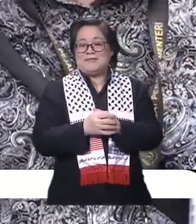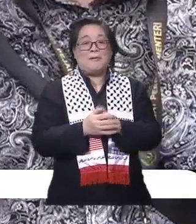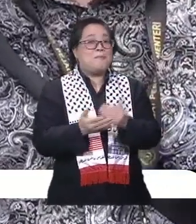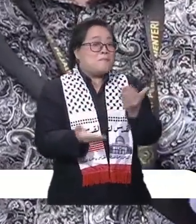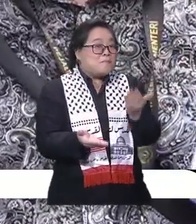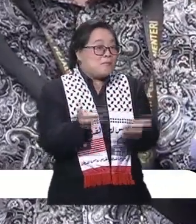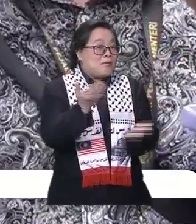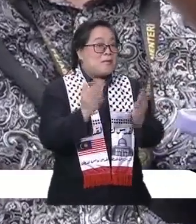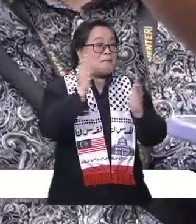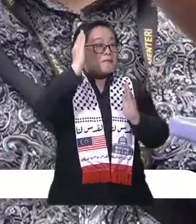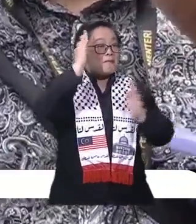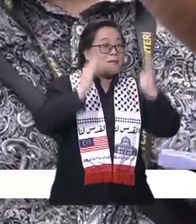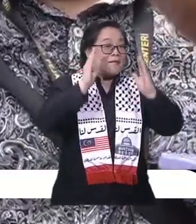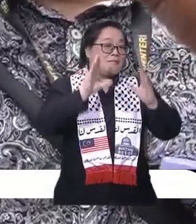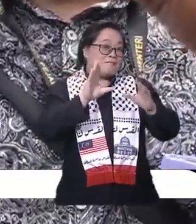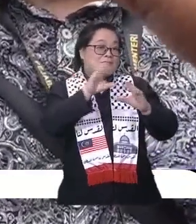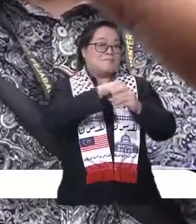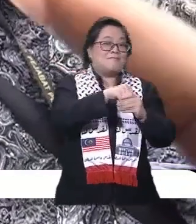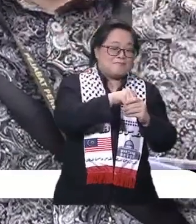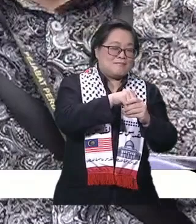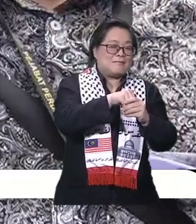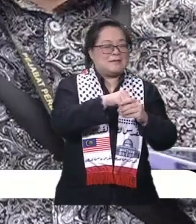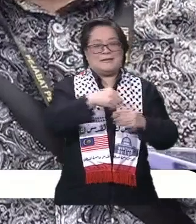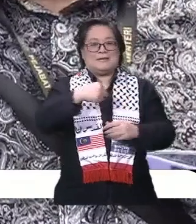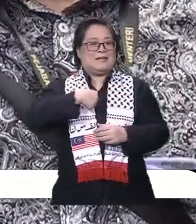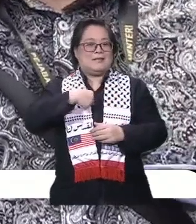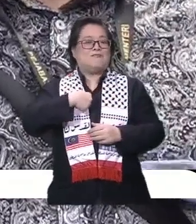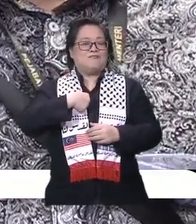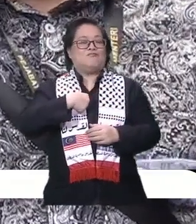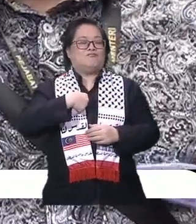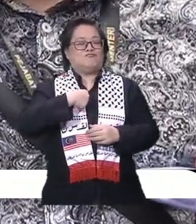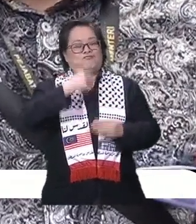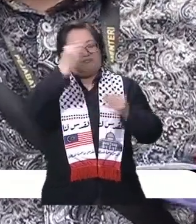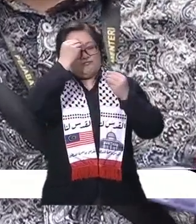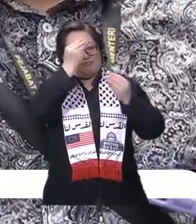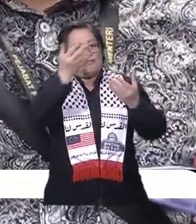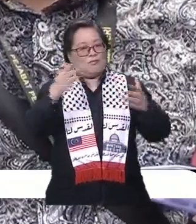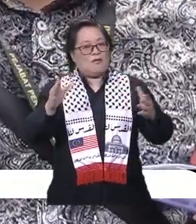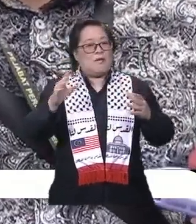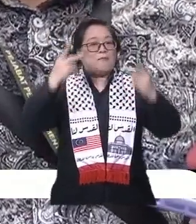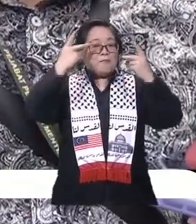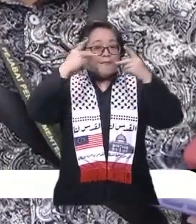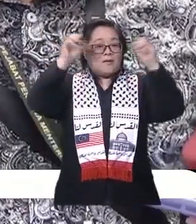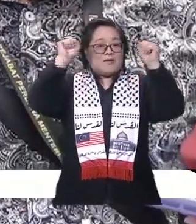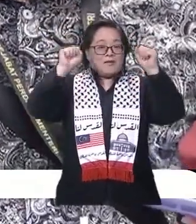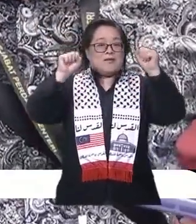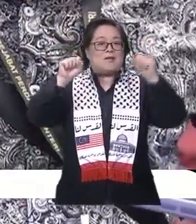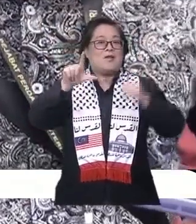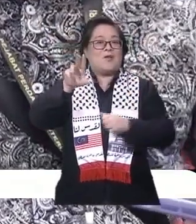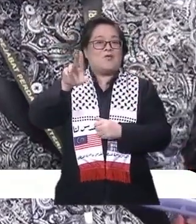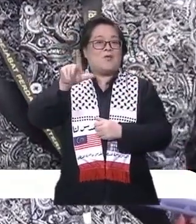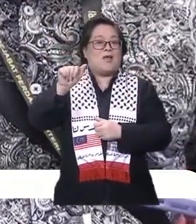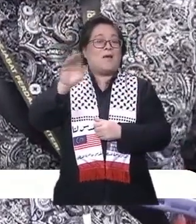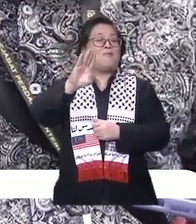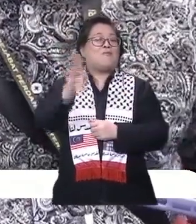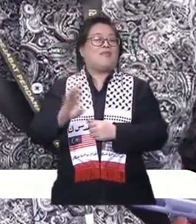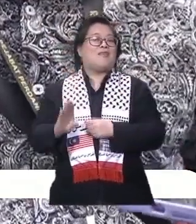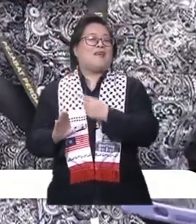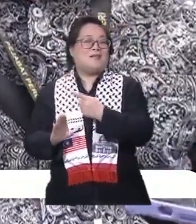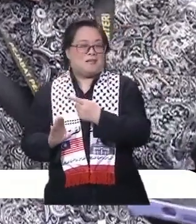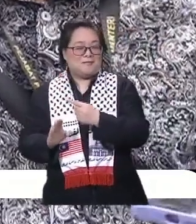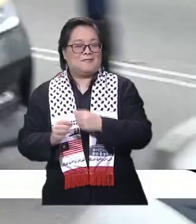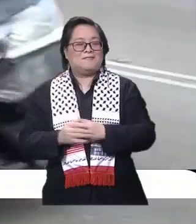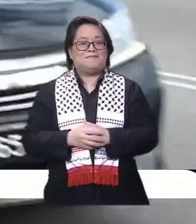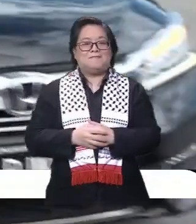memungkinkan kita menyertai BRICS. Saya sendiri dah cakap dengan Presiden Lula Brazil tentang hasrat